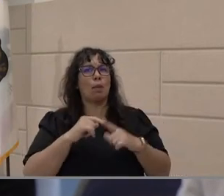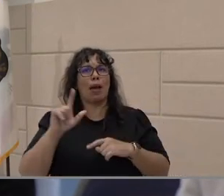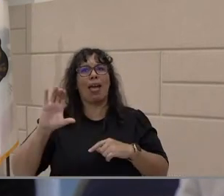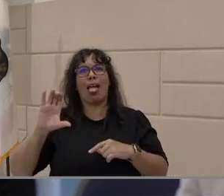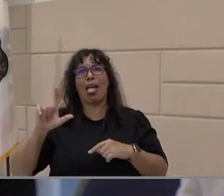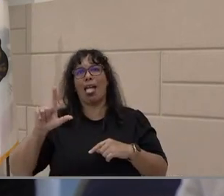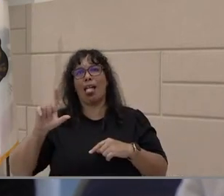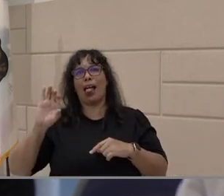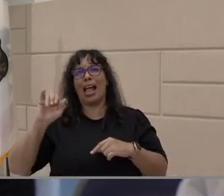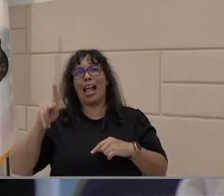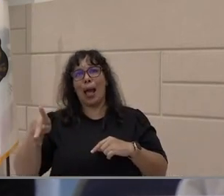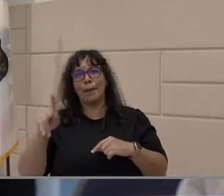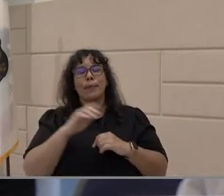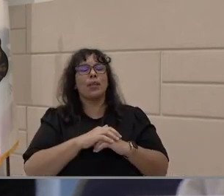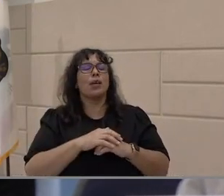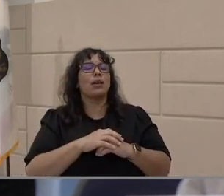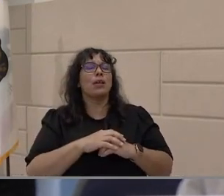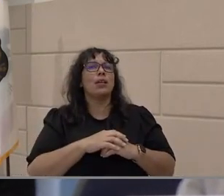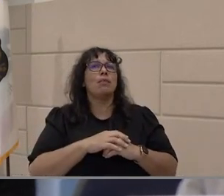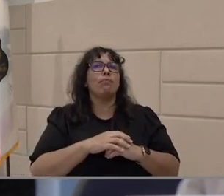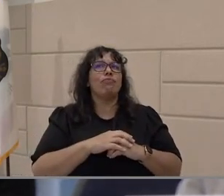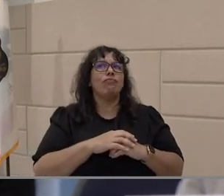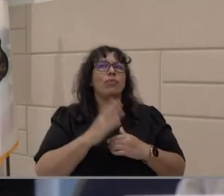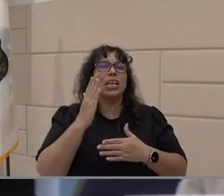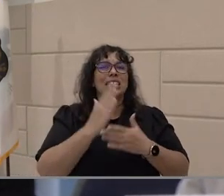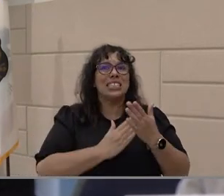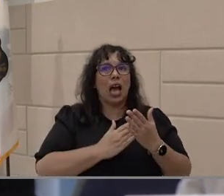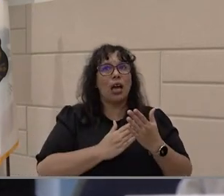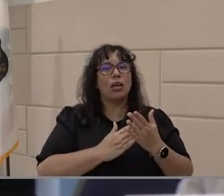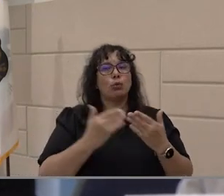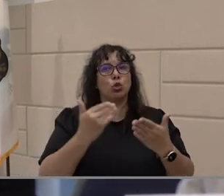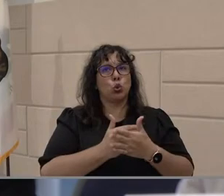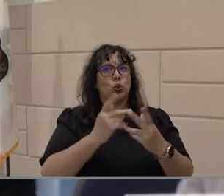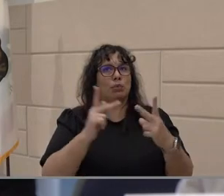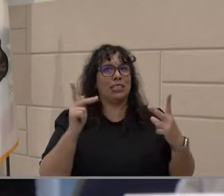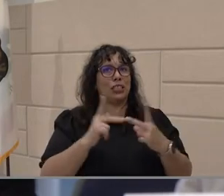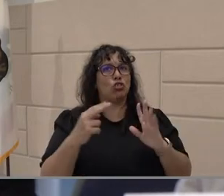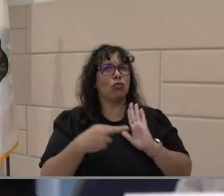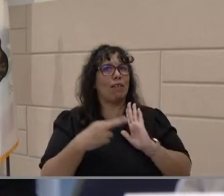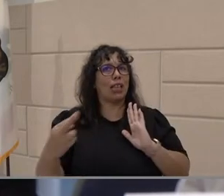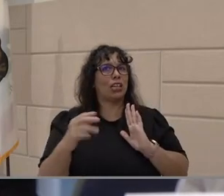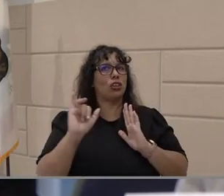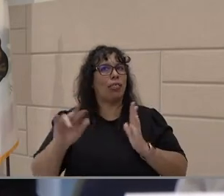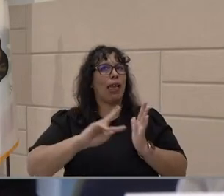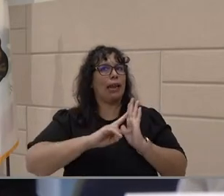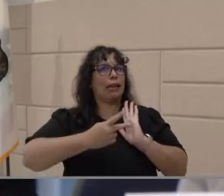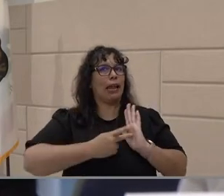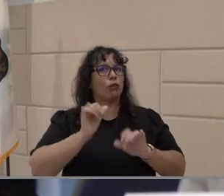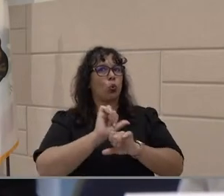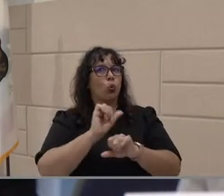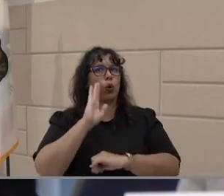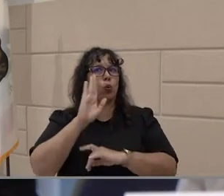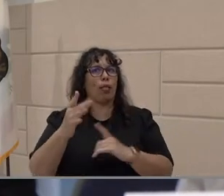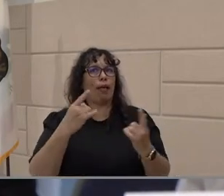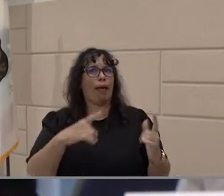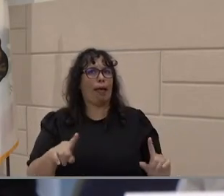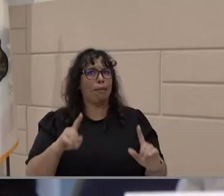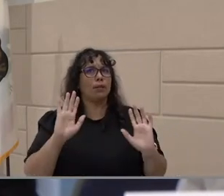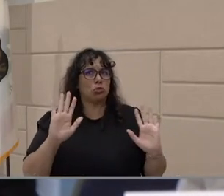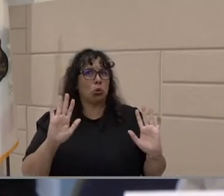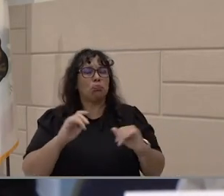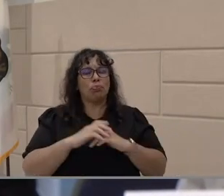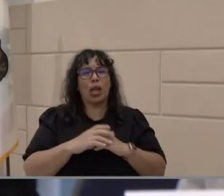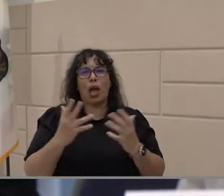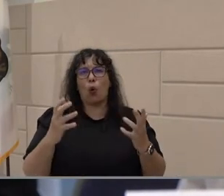សំណួរដែលគេបាននិយាយអំពីថាបកានៅក្នុងកម្មវិធី Alcap និយាយអំពី